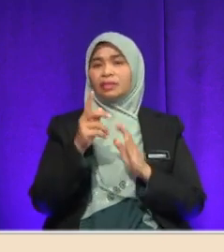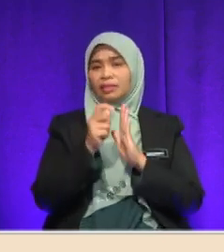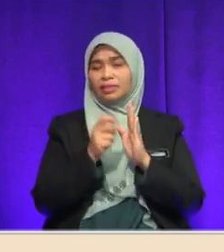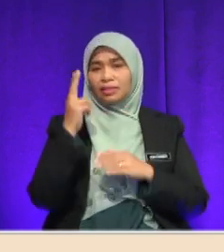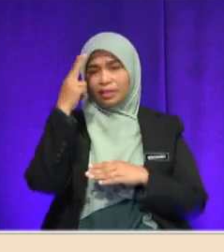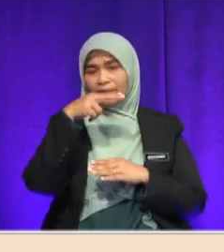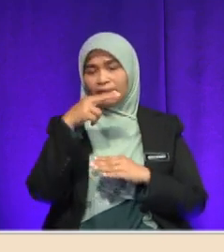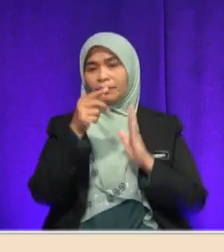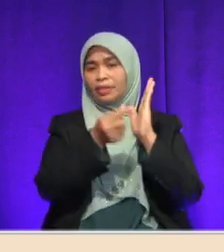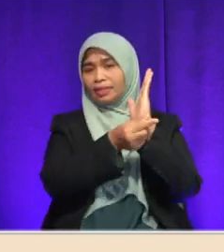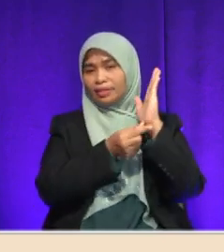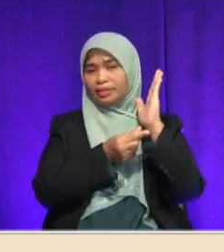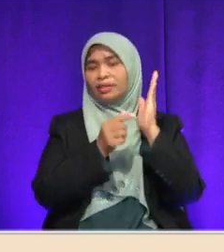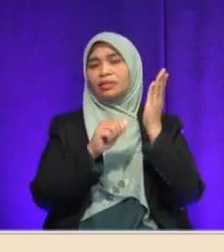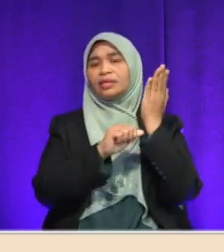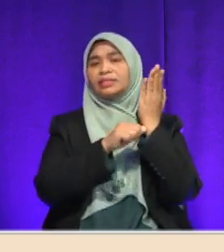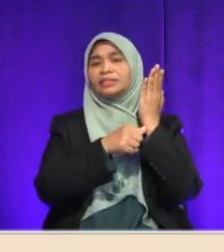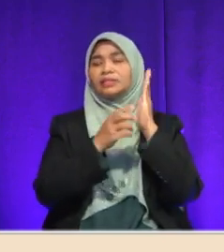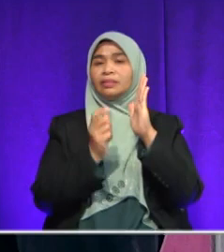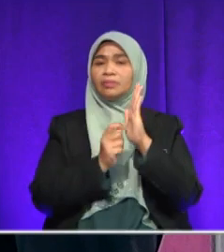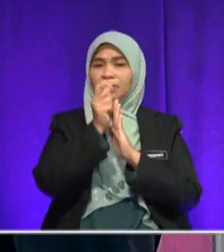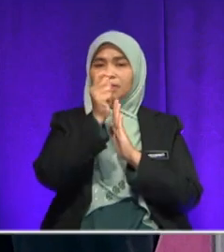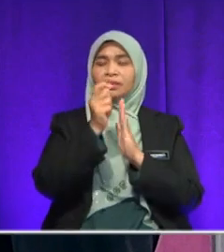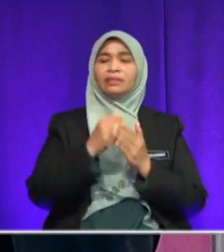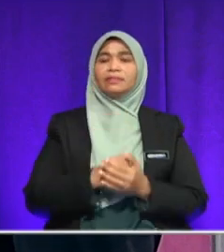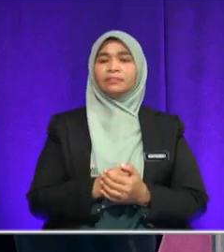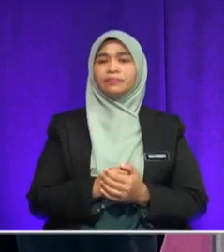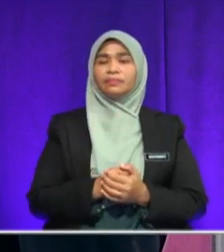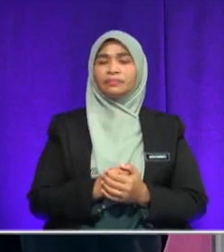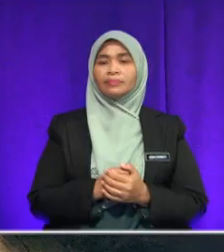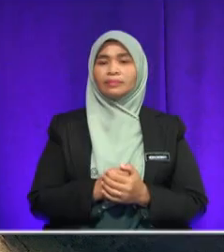getah asli meningkat? Okey, siapa nak cuba?